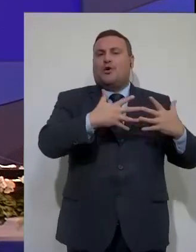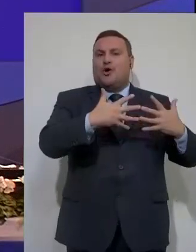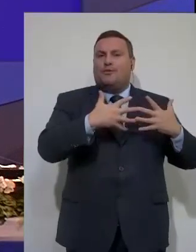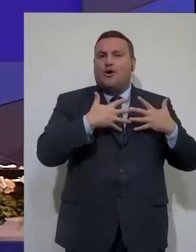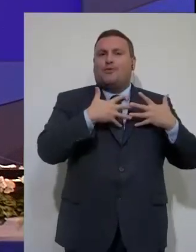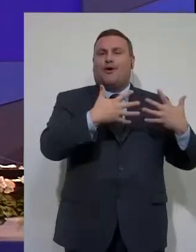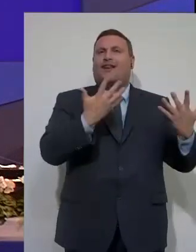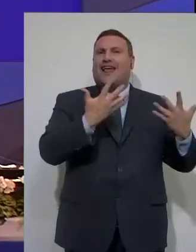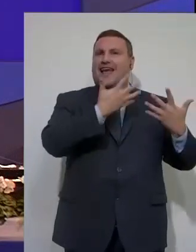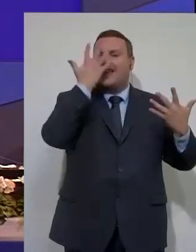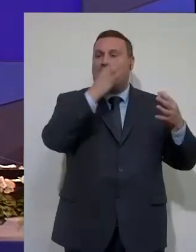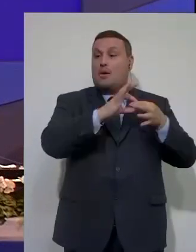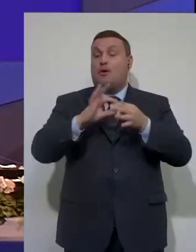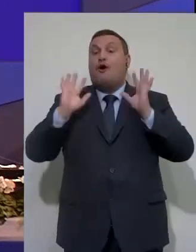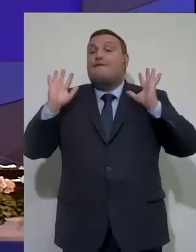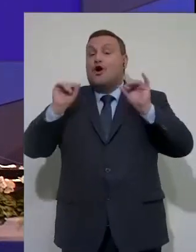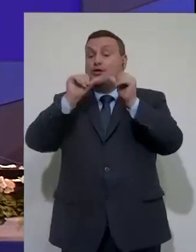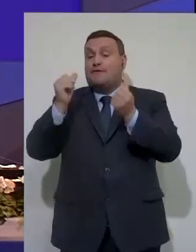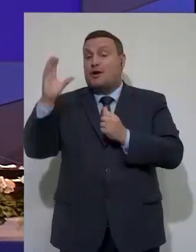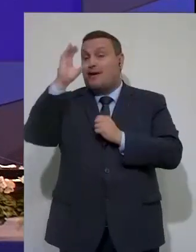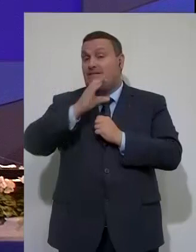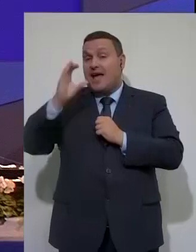mondo, il mondo probabilmente delle vacanze più sostenibili